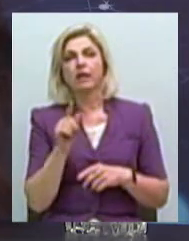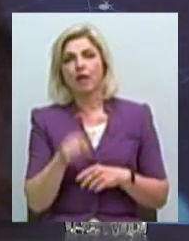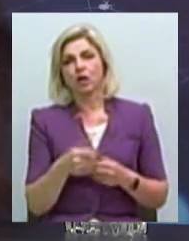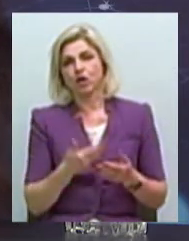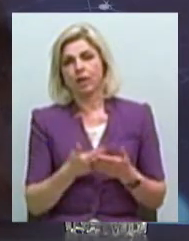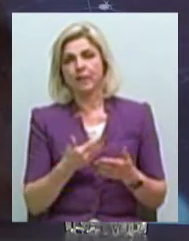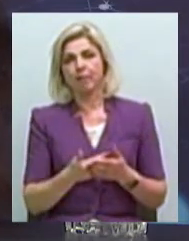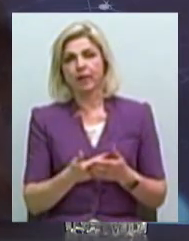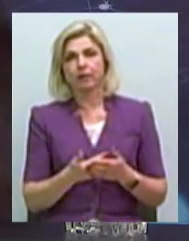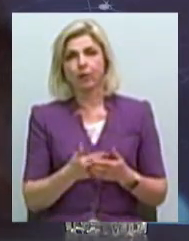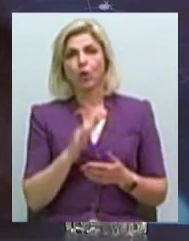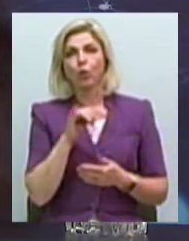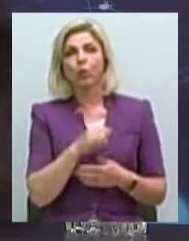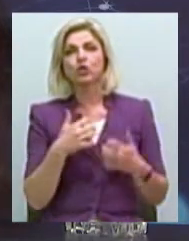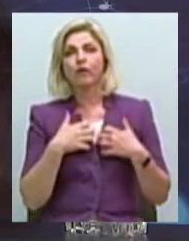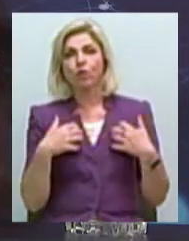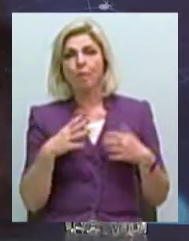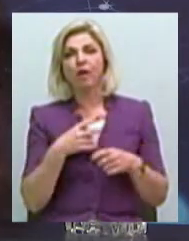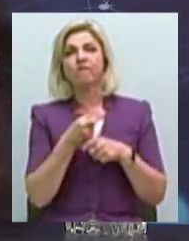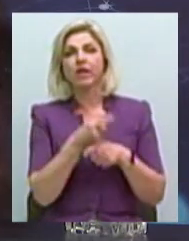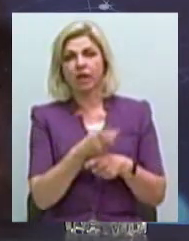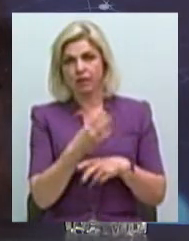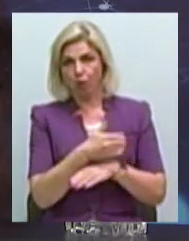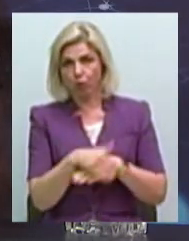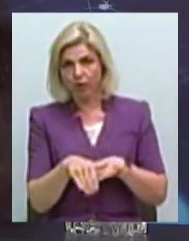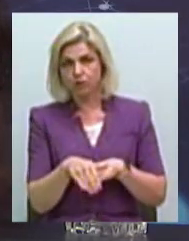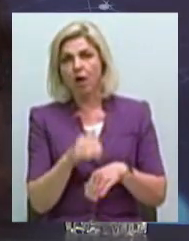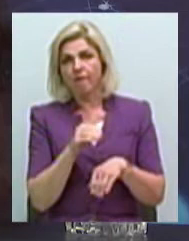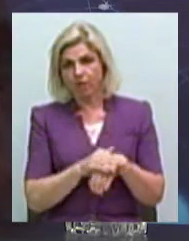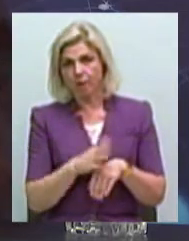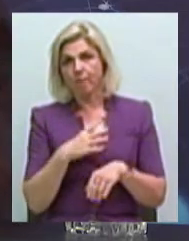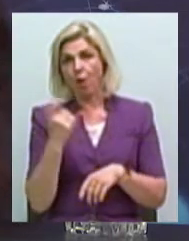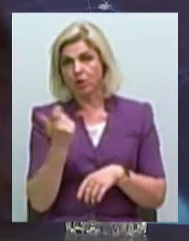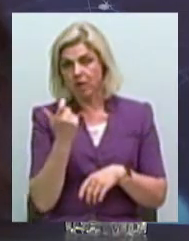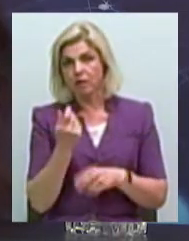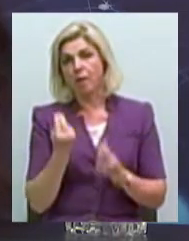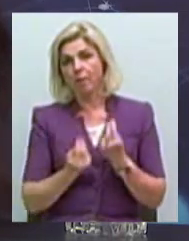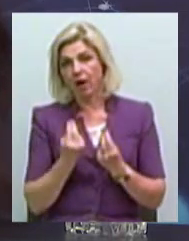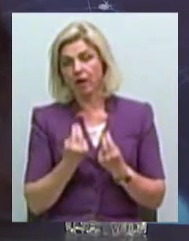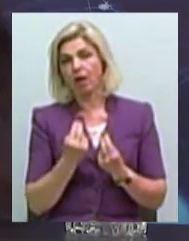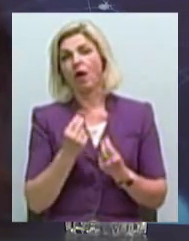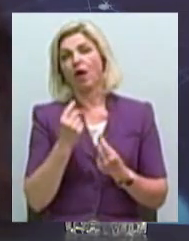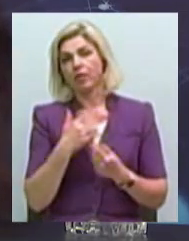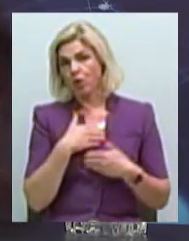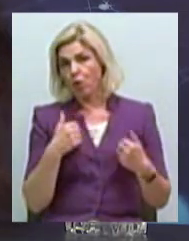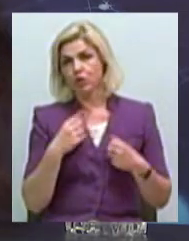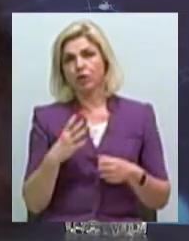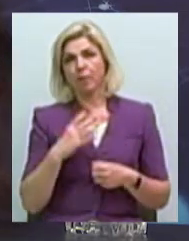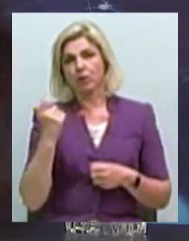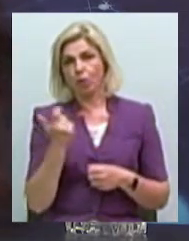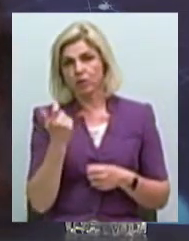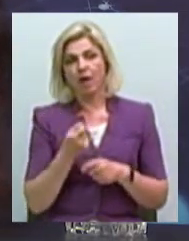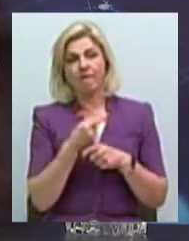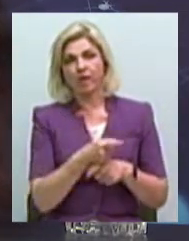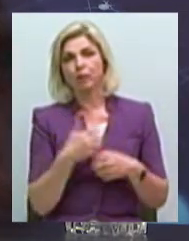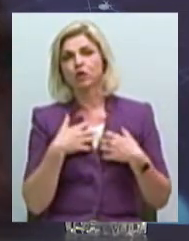например, животное было выкинуто просто на улицу, то есть фактически был владелец, который поигрался, перехотел потом быть владельцем, выбросил на улицу